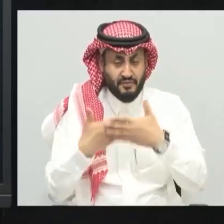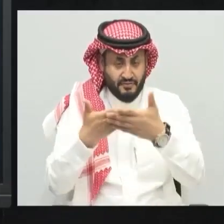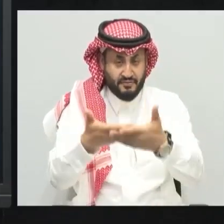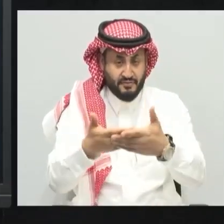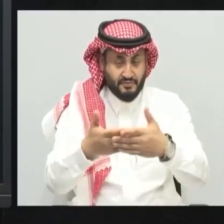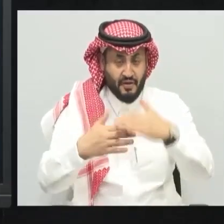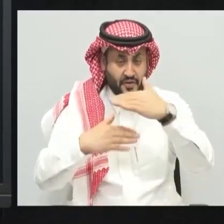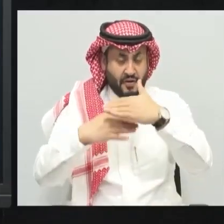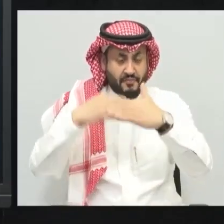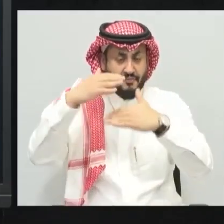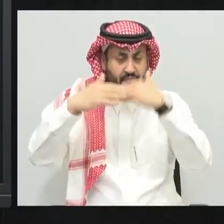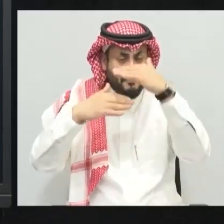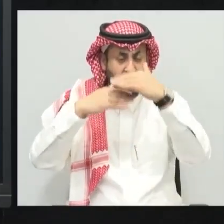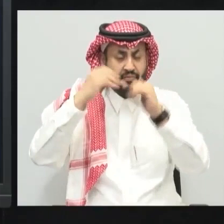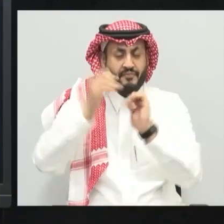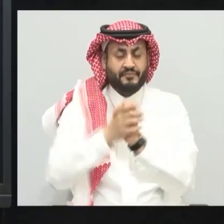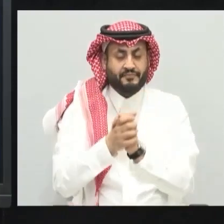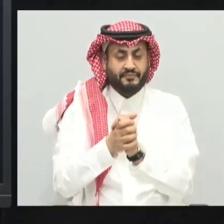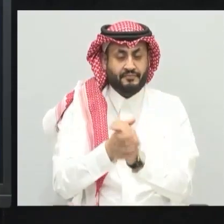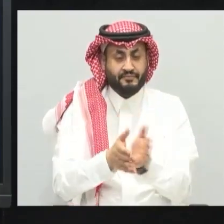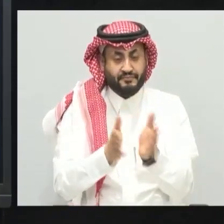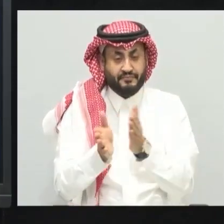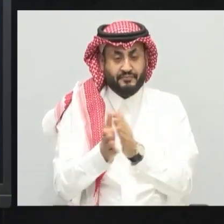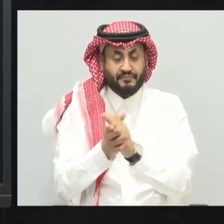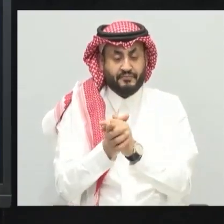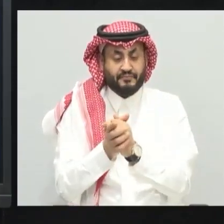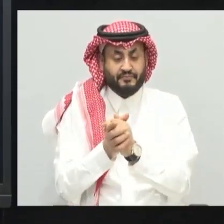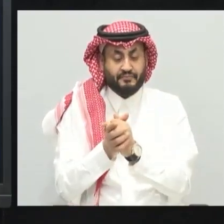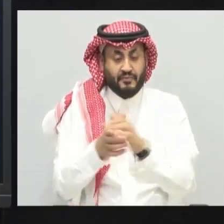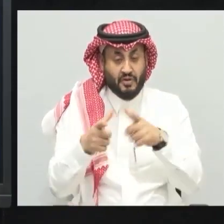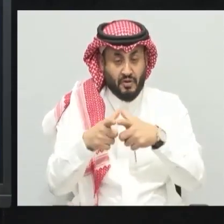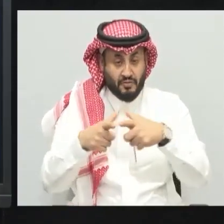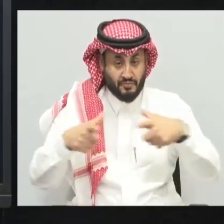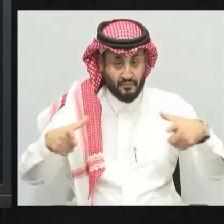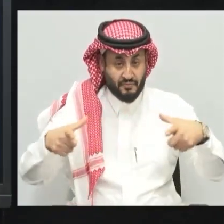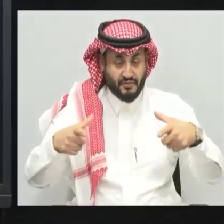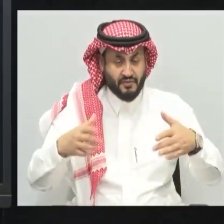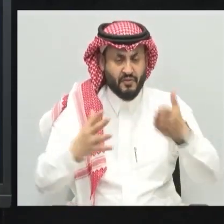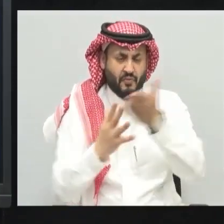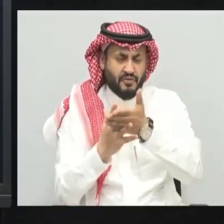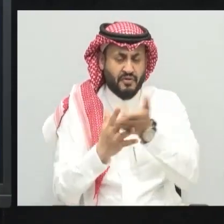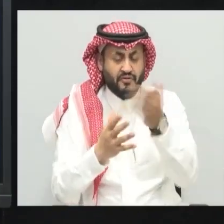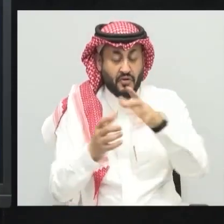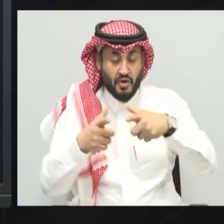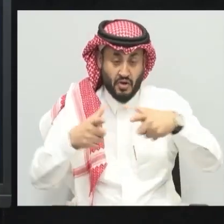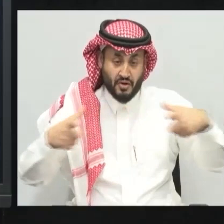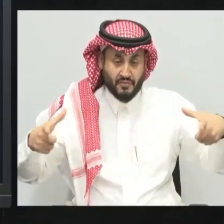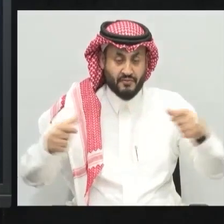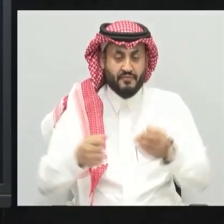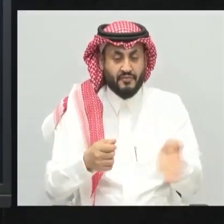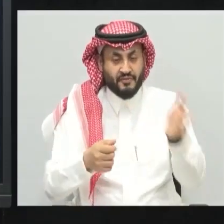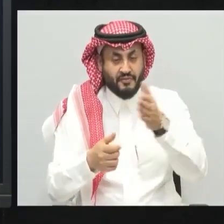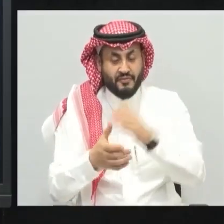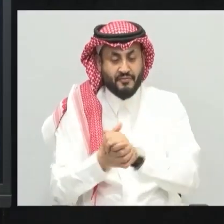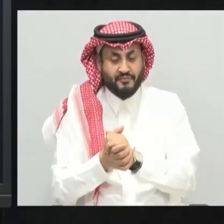نمو هذا المشروع شيئا فشيئا وبعد ذلك يكون باذن الله عز وجل مشروعا متوسطا ثم مشروعا كبيرا وبعد